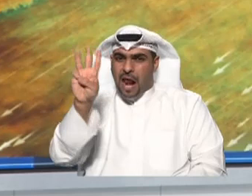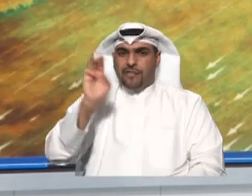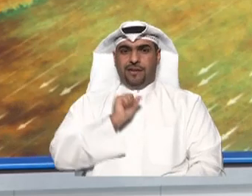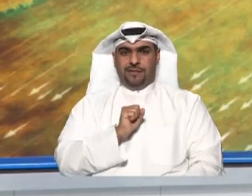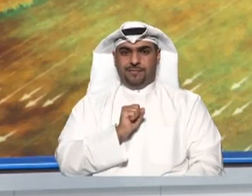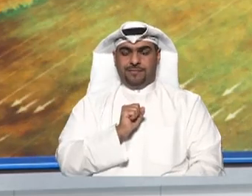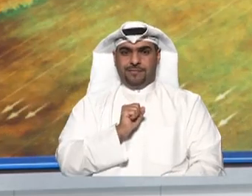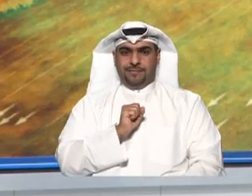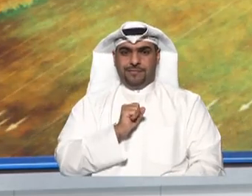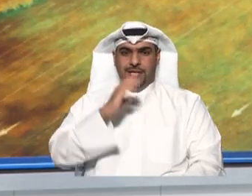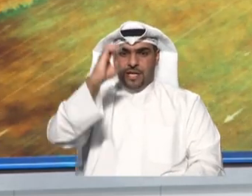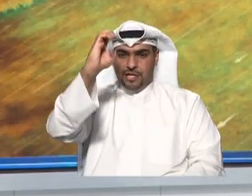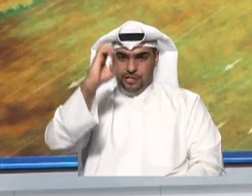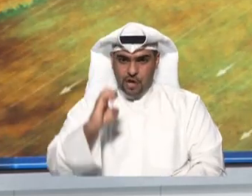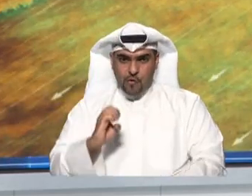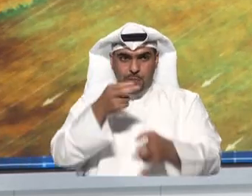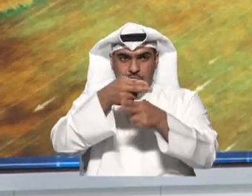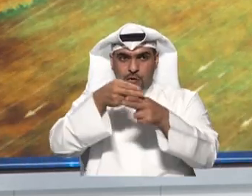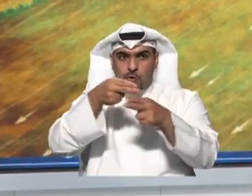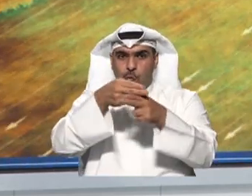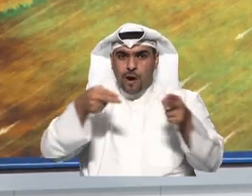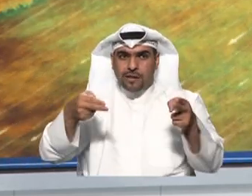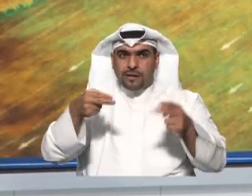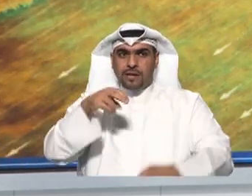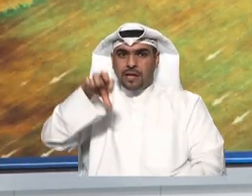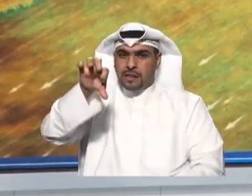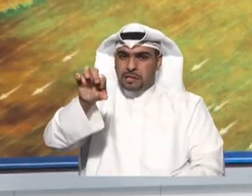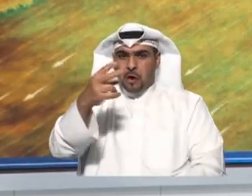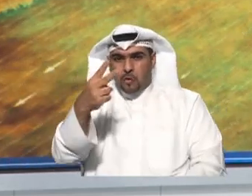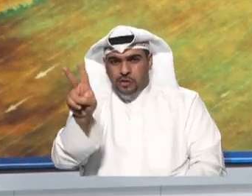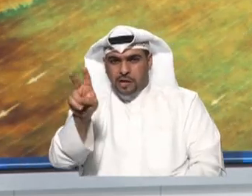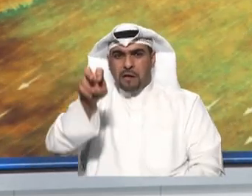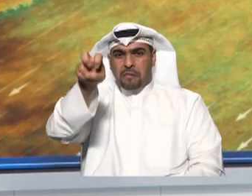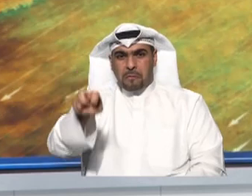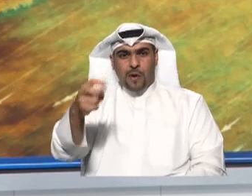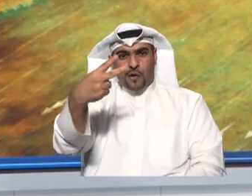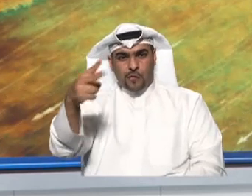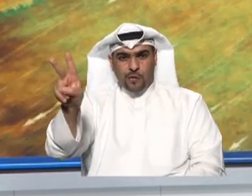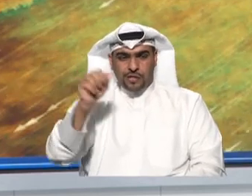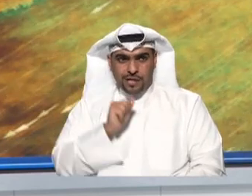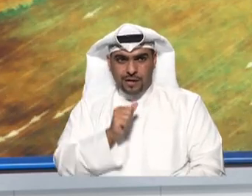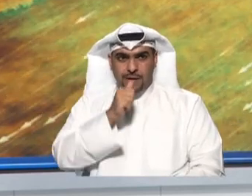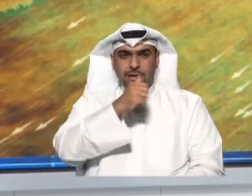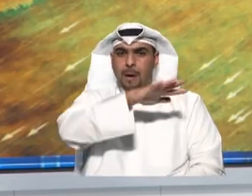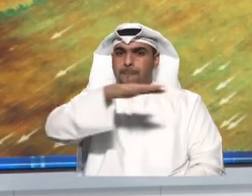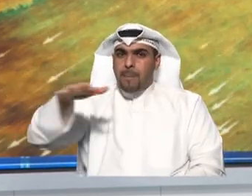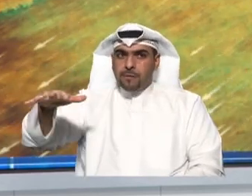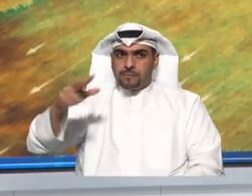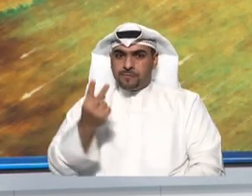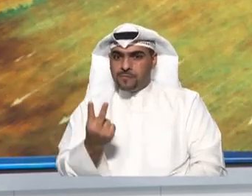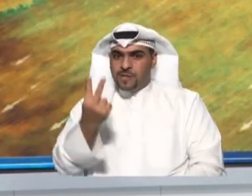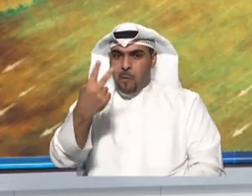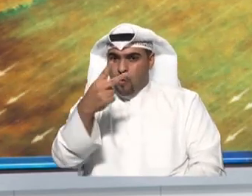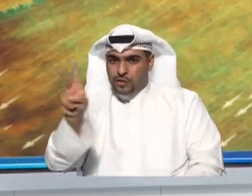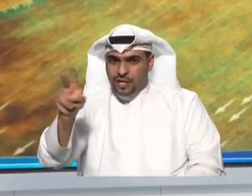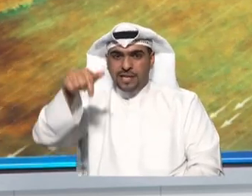أغلب المناطق البرية وكذلك الجزر مع استمرار رياح شمالية شرقية إلى متقلبة الاتجاه خفيفة السرعة. أيضا متوقع تكون أجواء نوعا